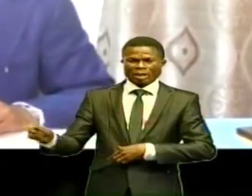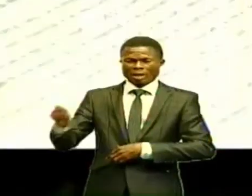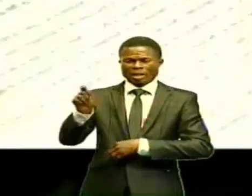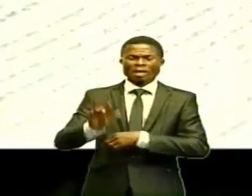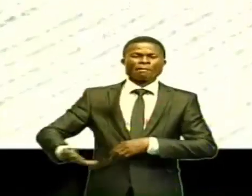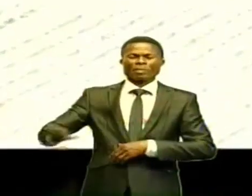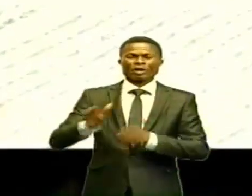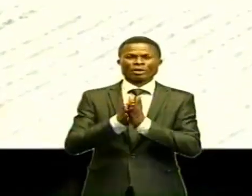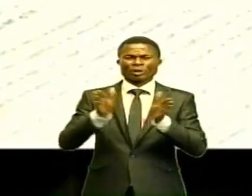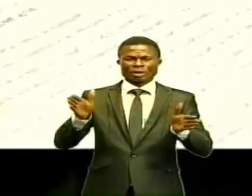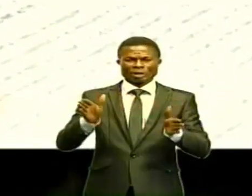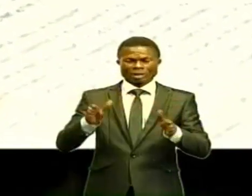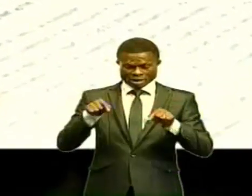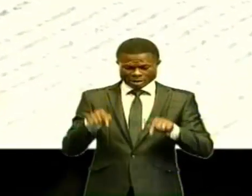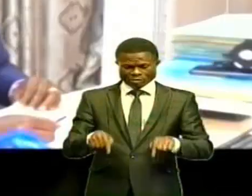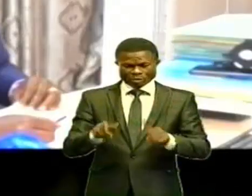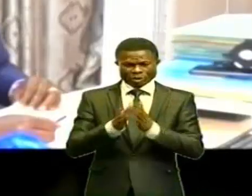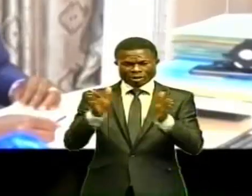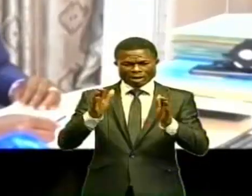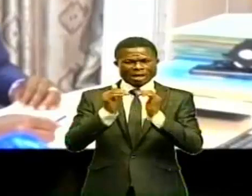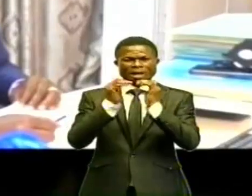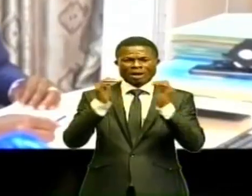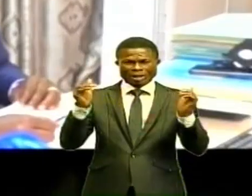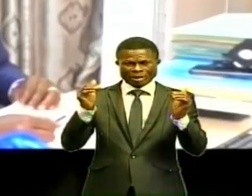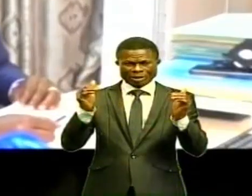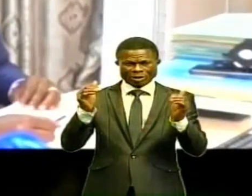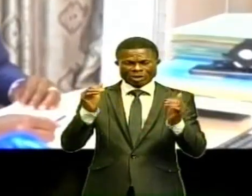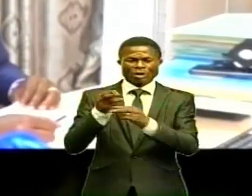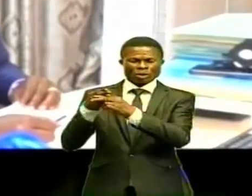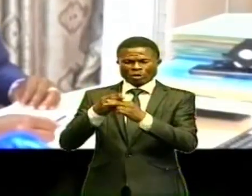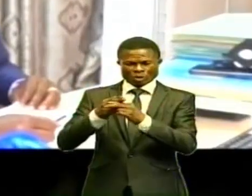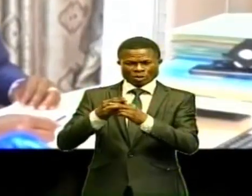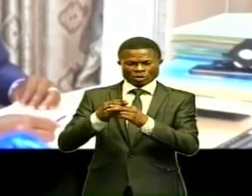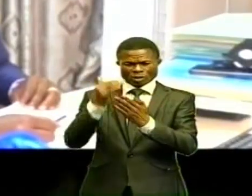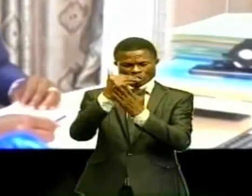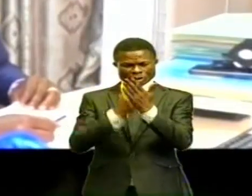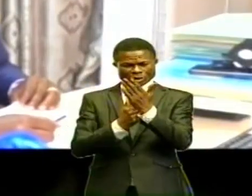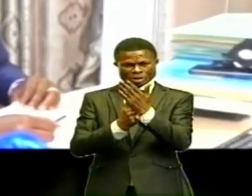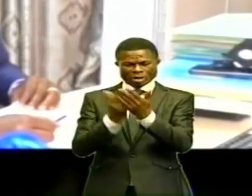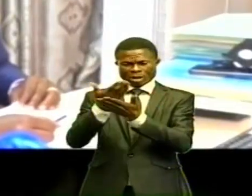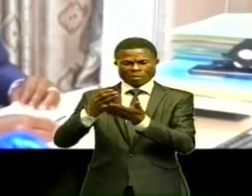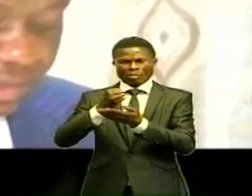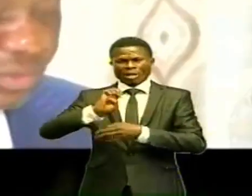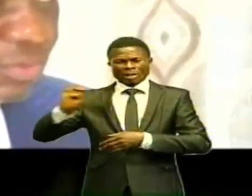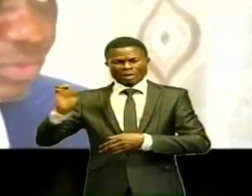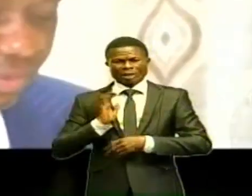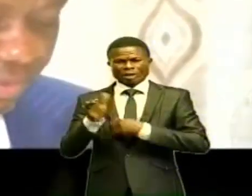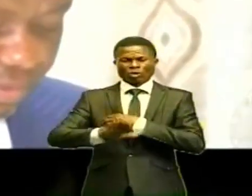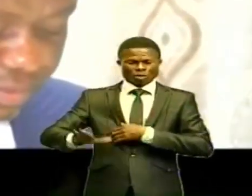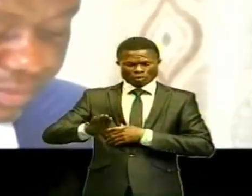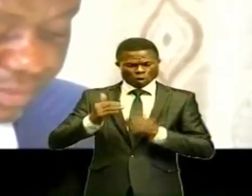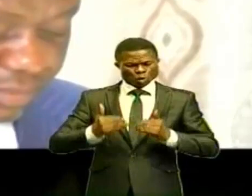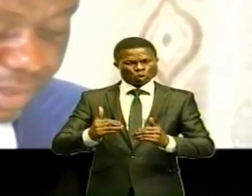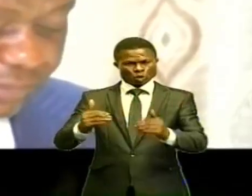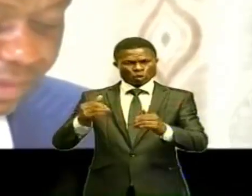national, qui demeure généralement calme en dépit des cas d'insécurité enregistrés dans la partie est du pays où se